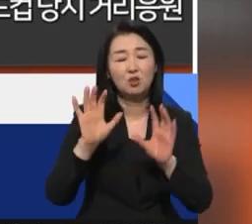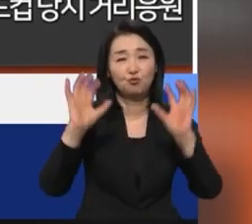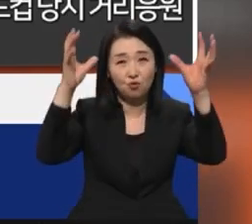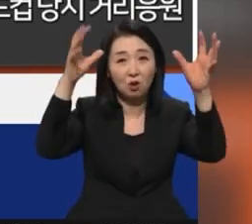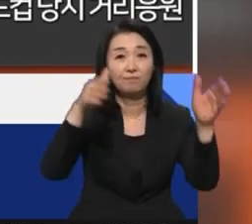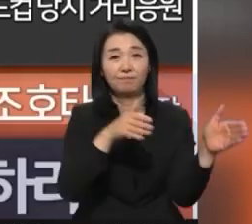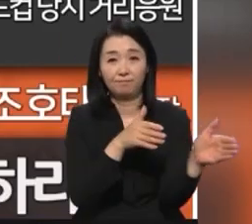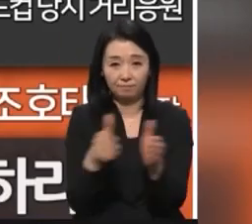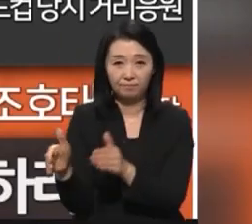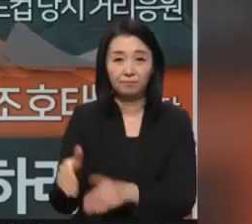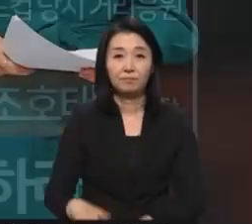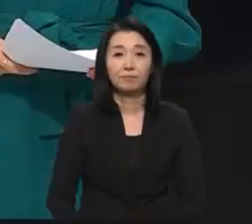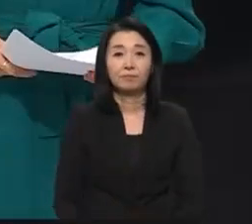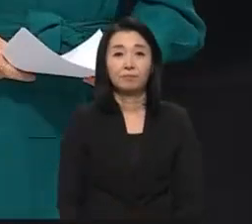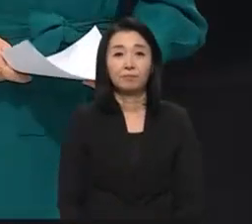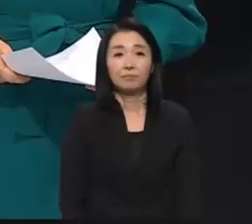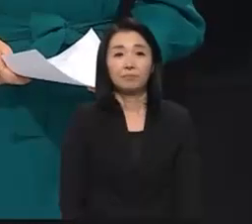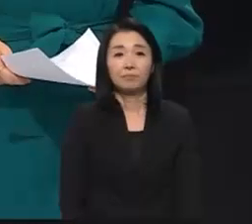되었습니다